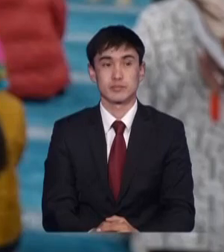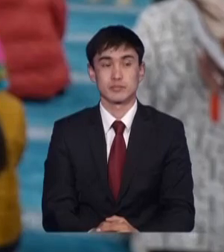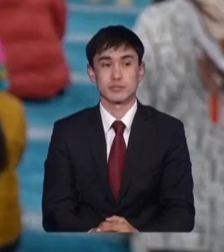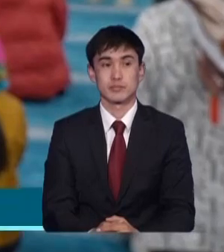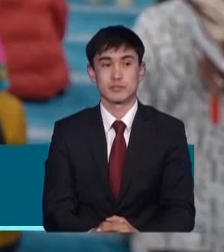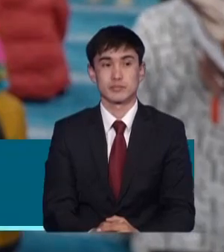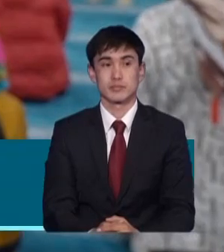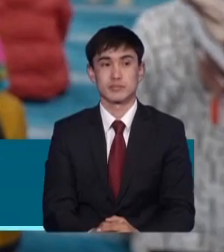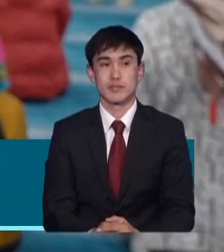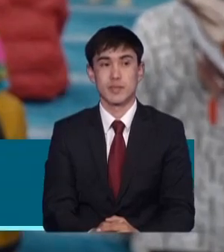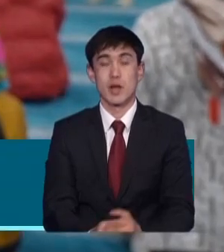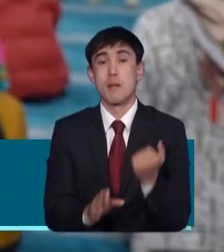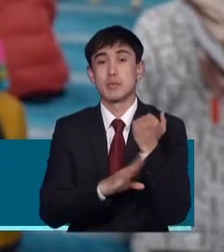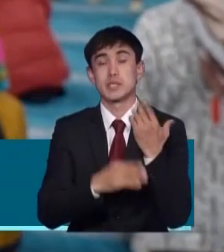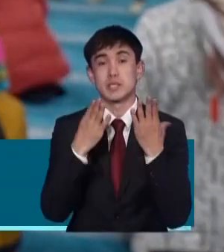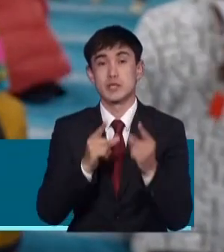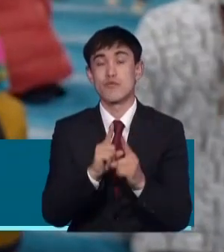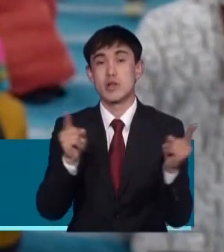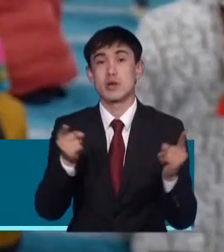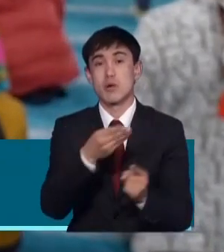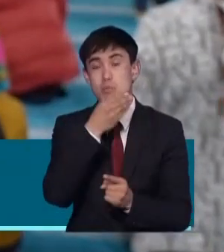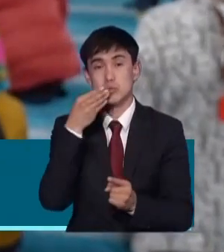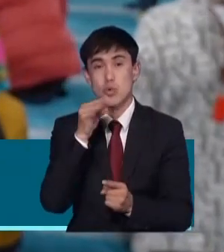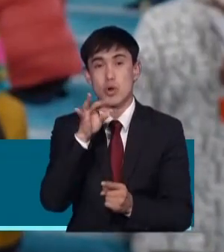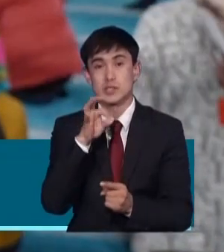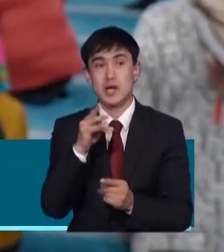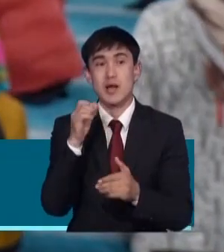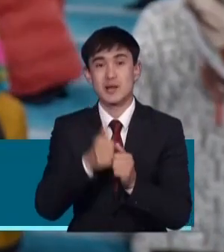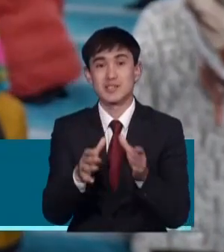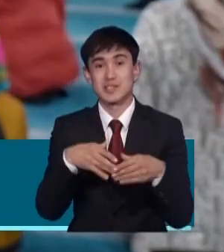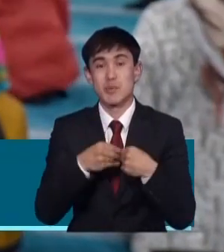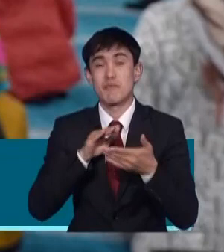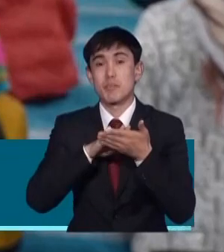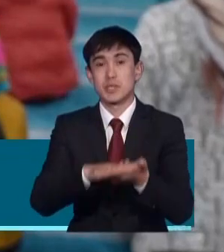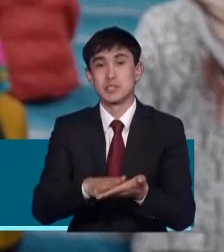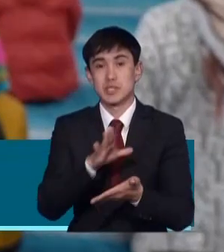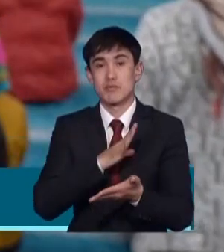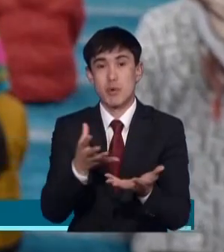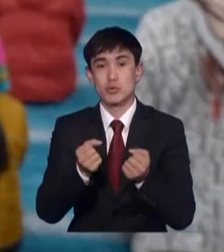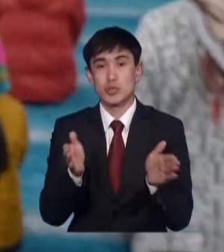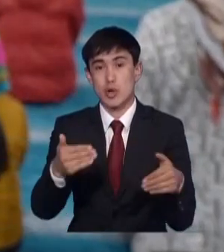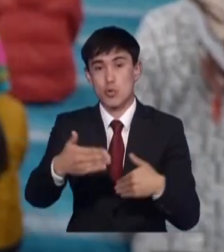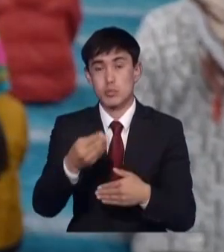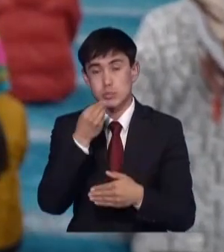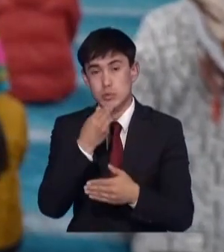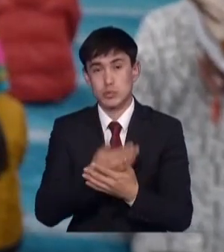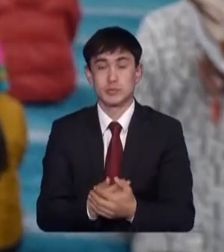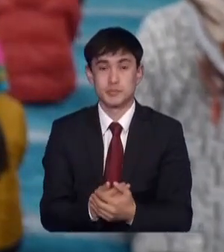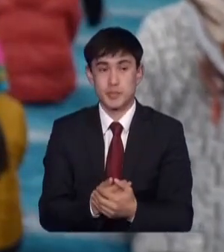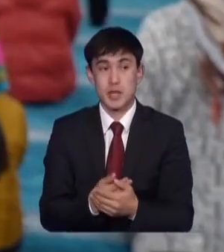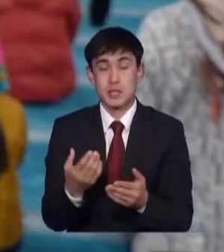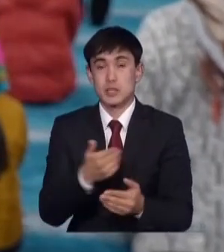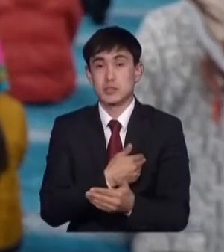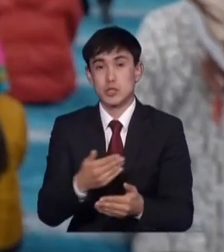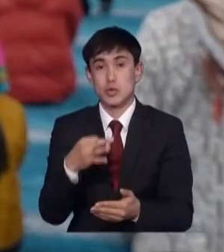сладости в последний день Великого поста каждая семья которая заранее подала заявку получила коробку с продовольствием Также